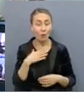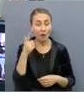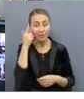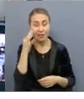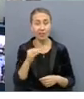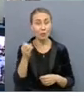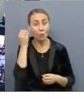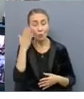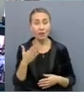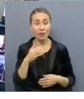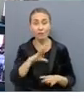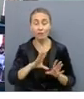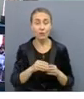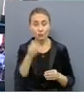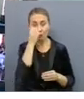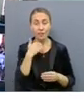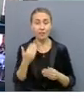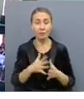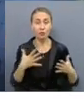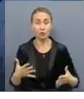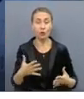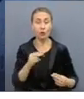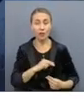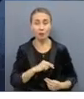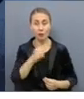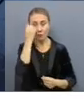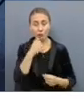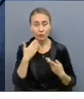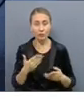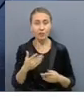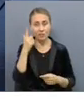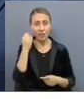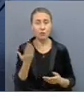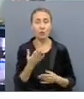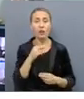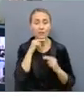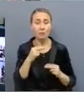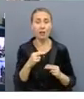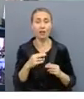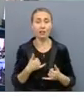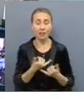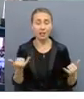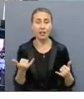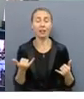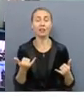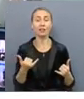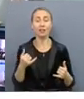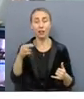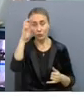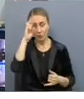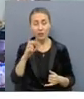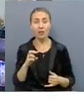это все благодаря вашей большой работе. Поэтому благодарю вас. Ну, знаете, сколько внимания сегодня уделяет государство, и зарплату учителям будут